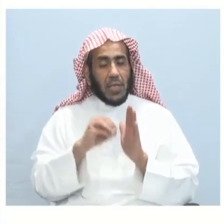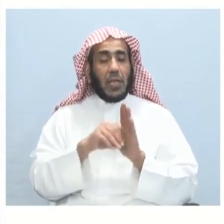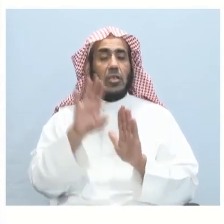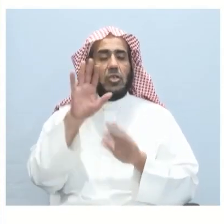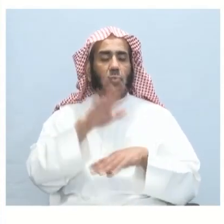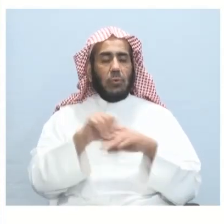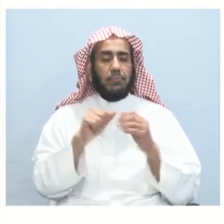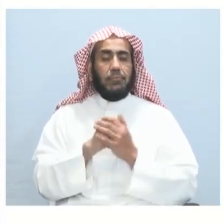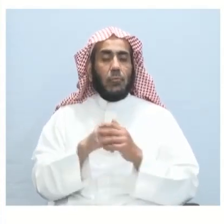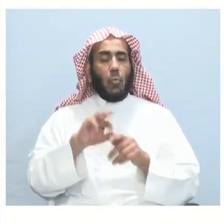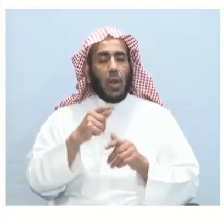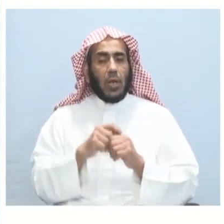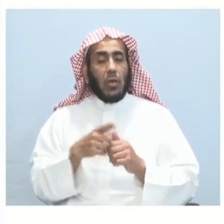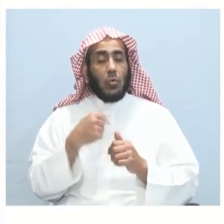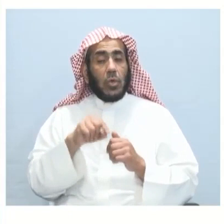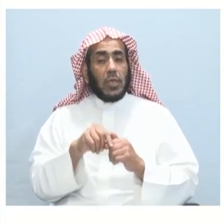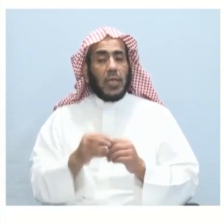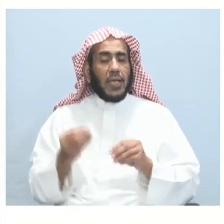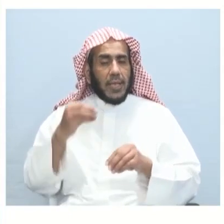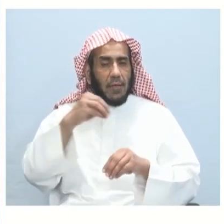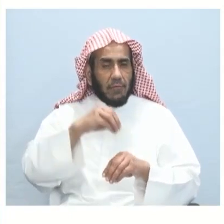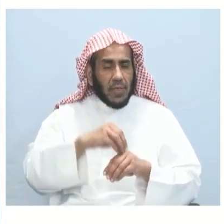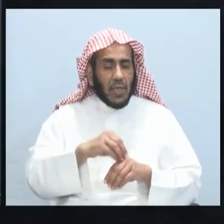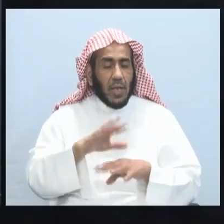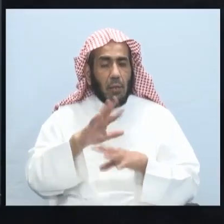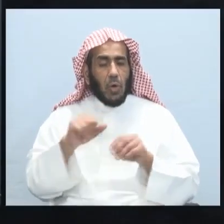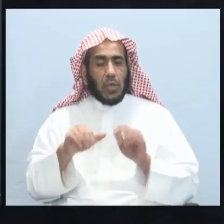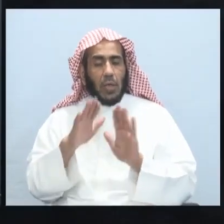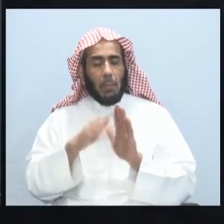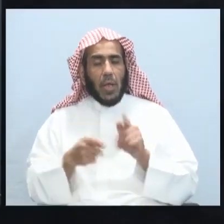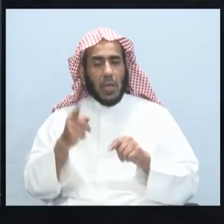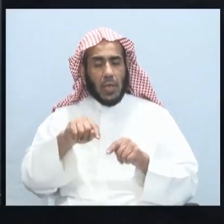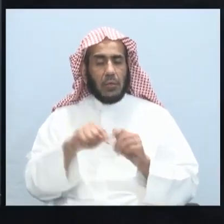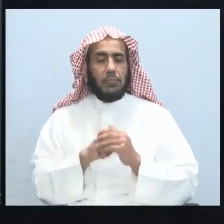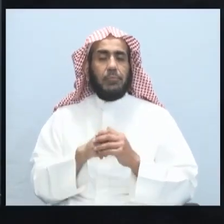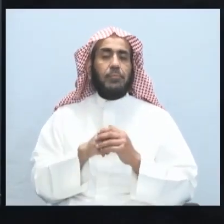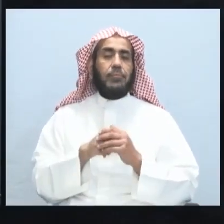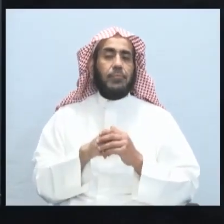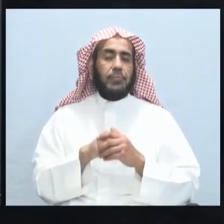الجدول ولكن نريد الان اضافتها الى المخطط البياني كذلك